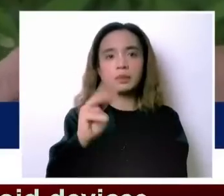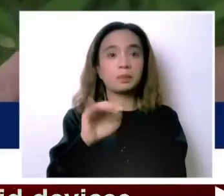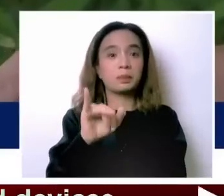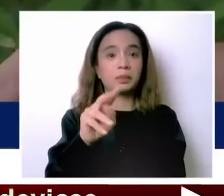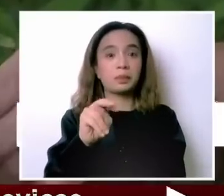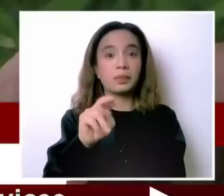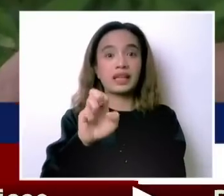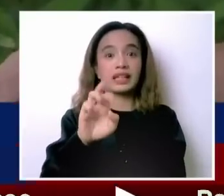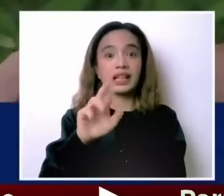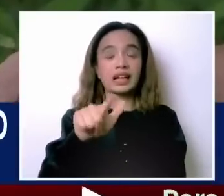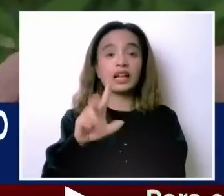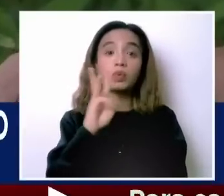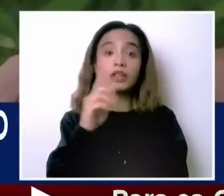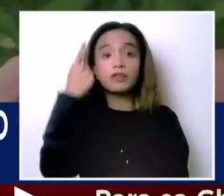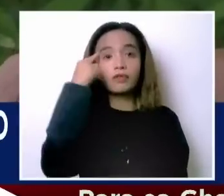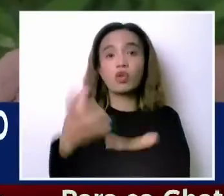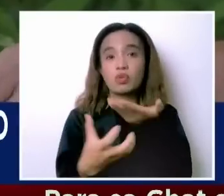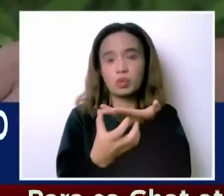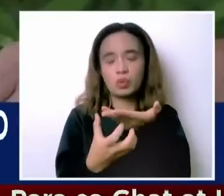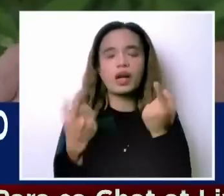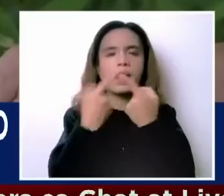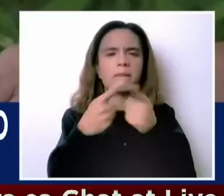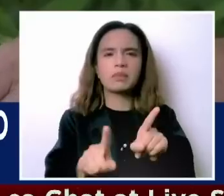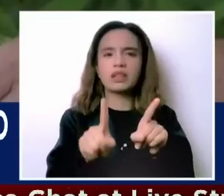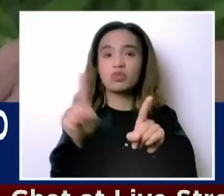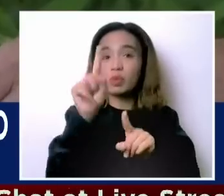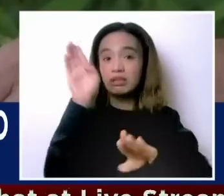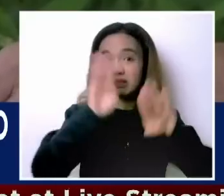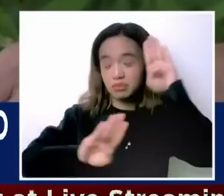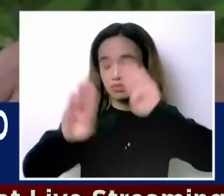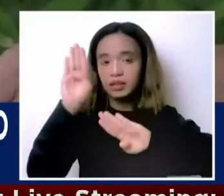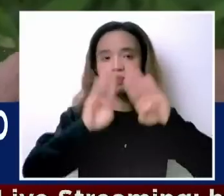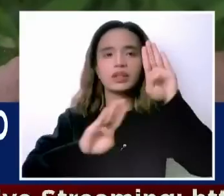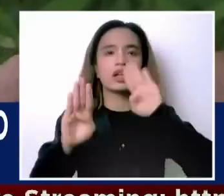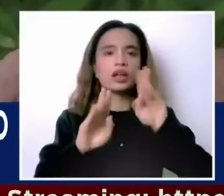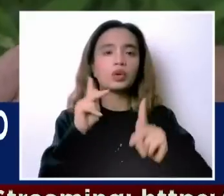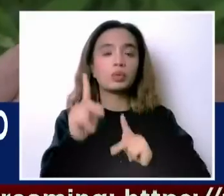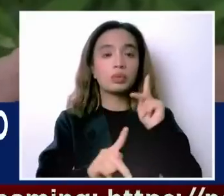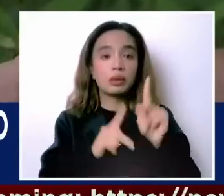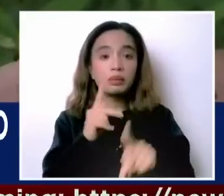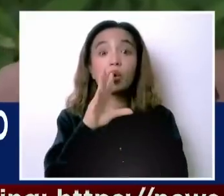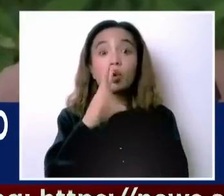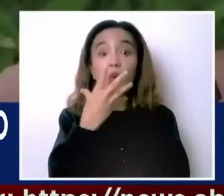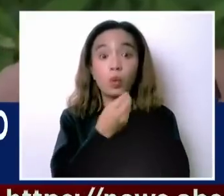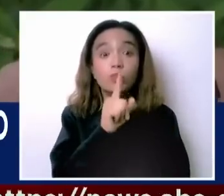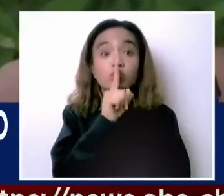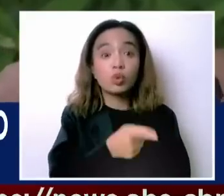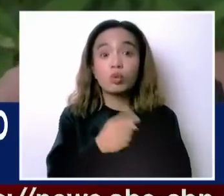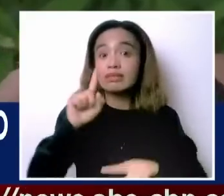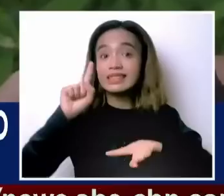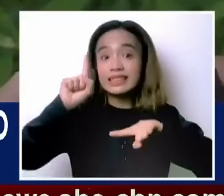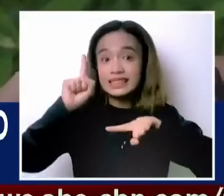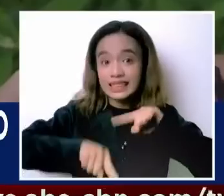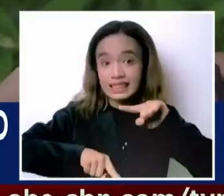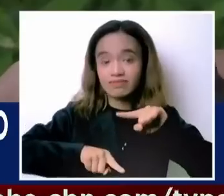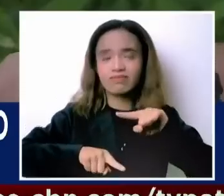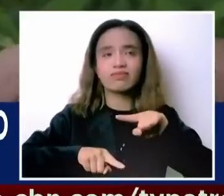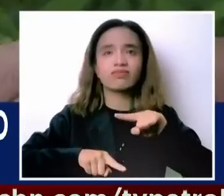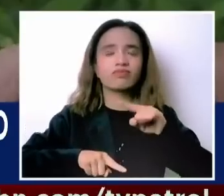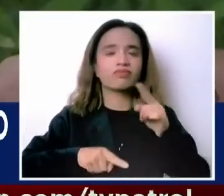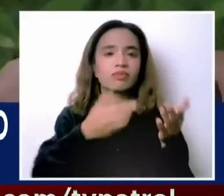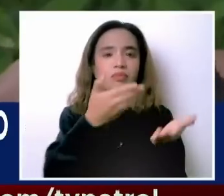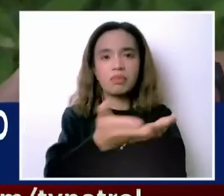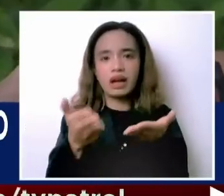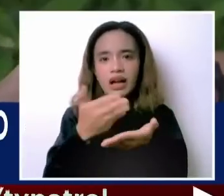pagluluto, ginagamit. Ang problema lamang ay doon sa mga tao na talagang walang kakayanan para bumili talaga ng